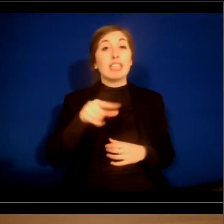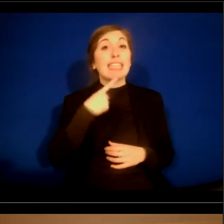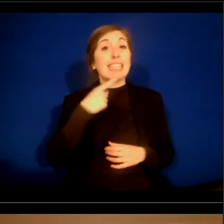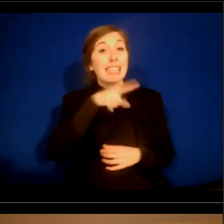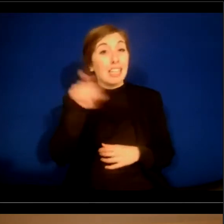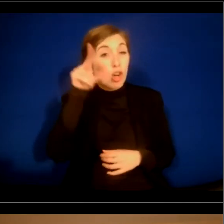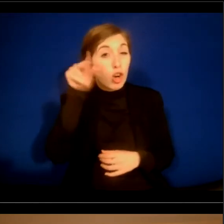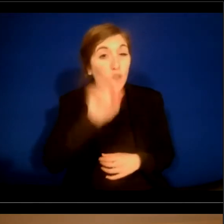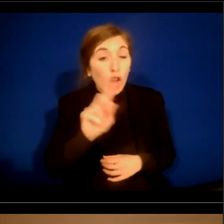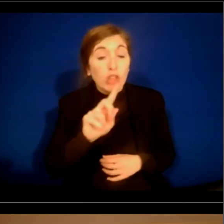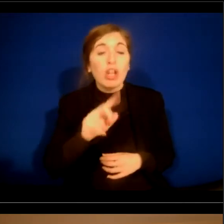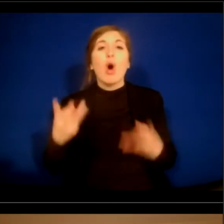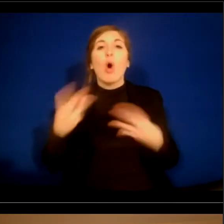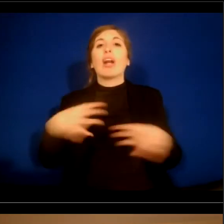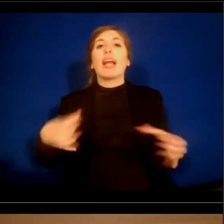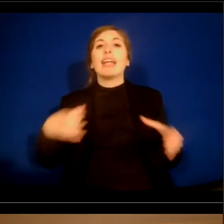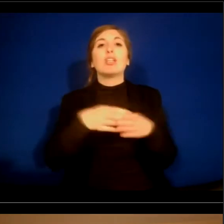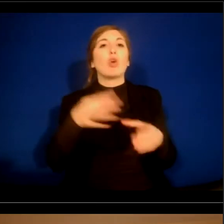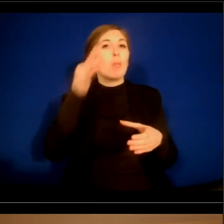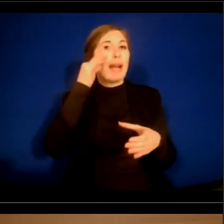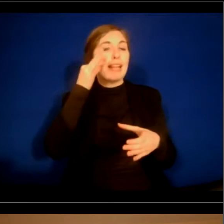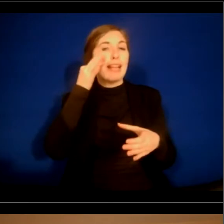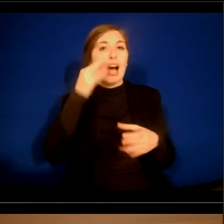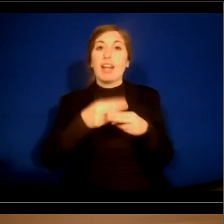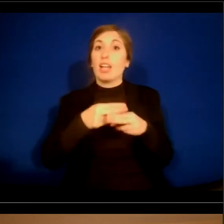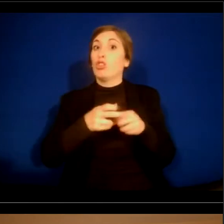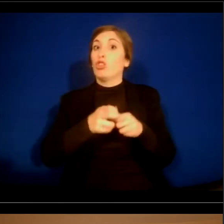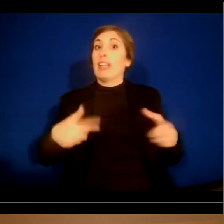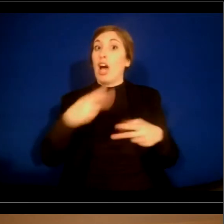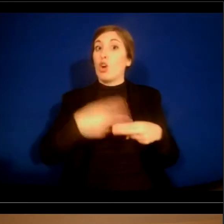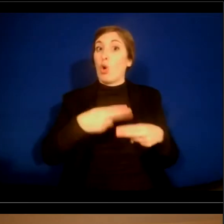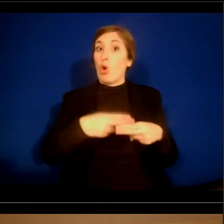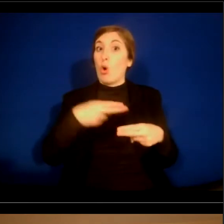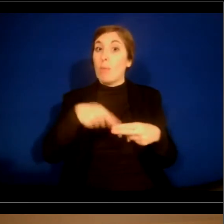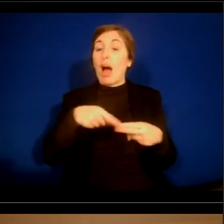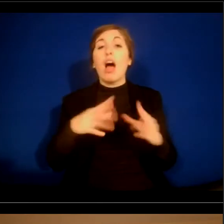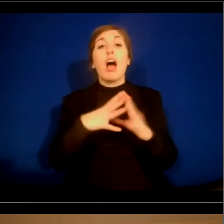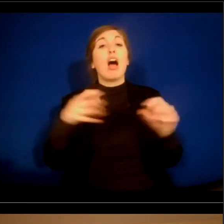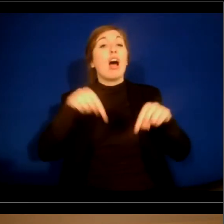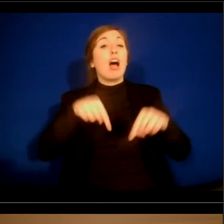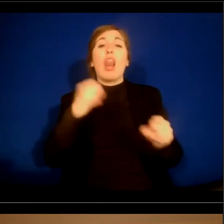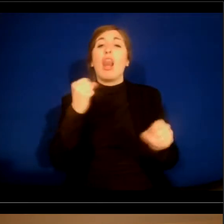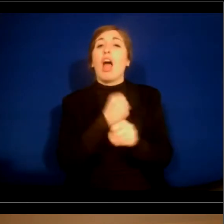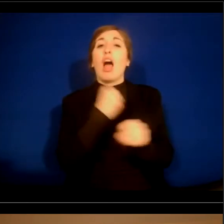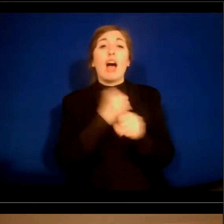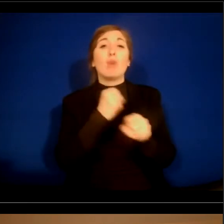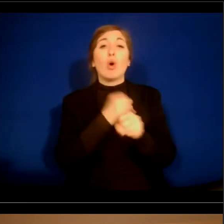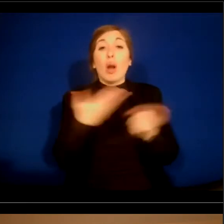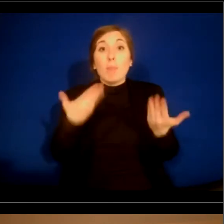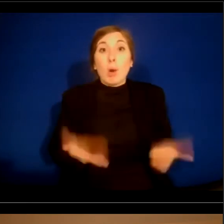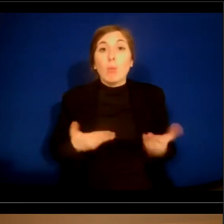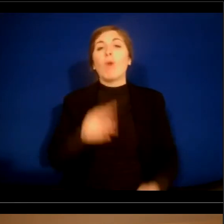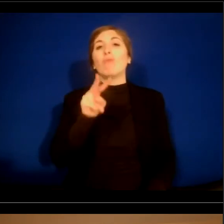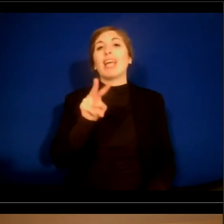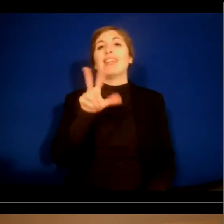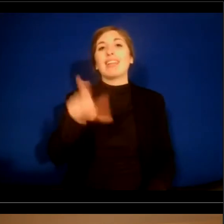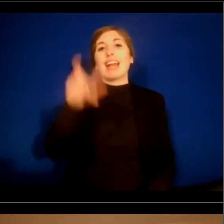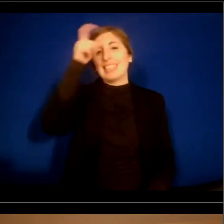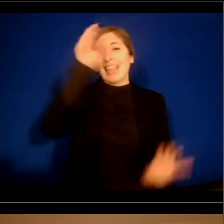Roma che lavora nelle emergenze. Quindi è attiva in circa 23 paesi al momento e in Ucraina,